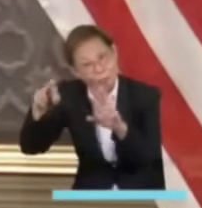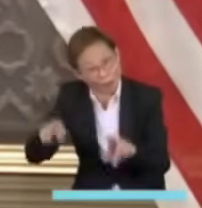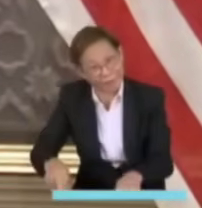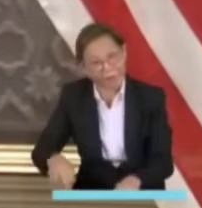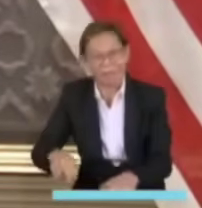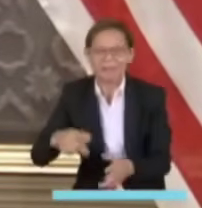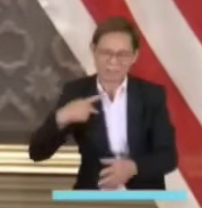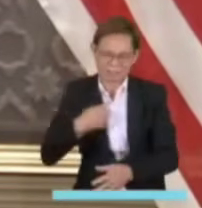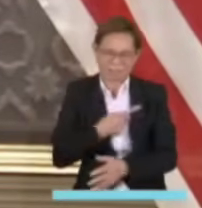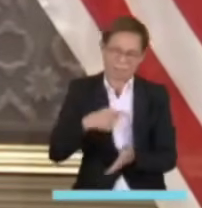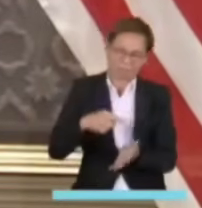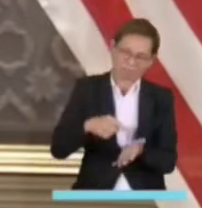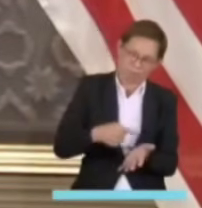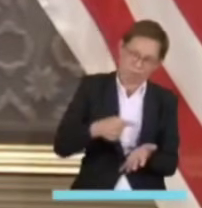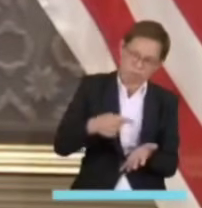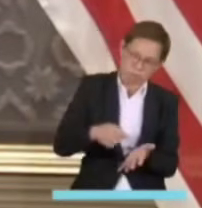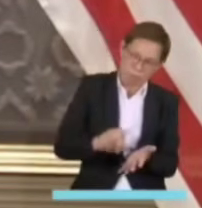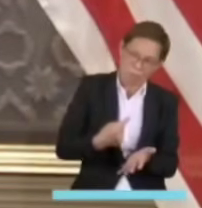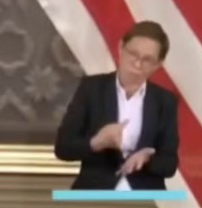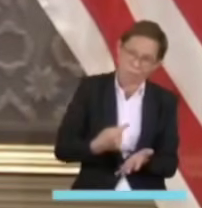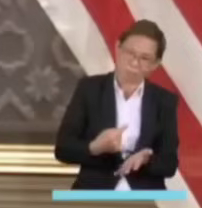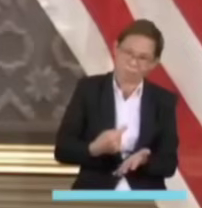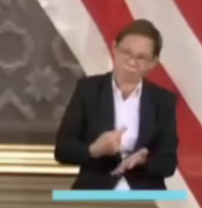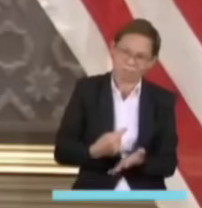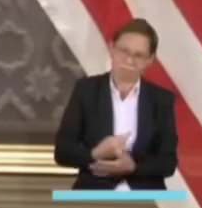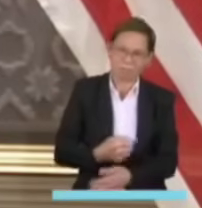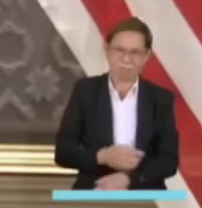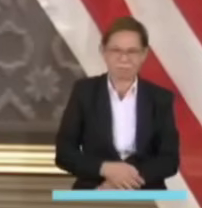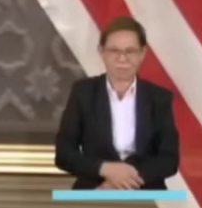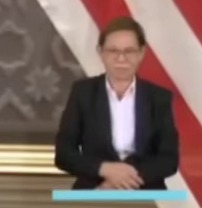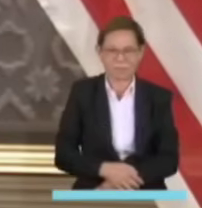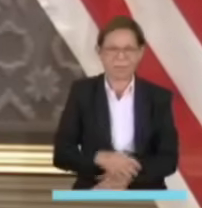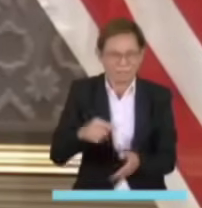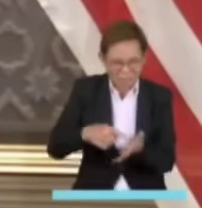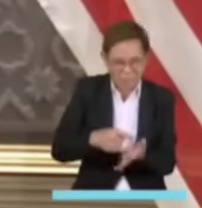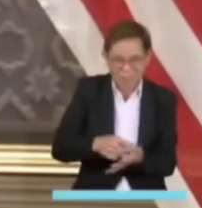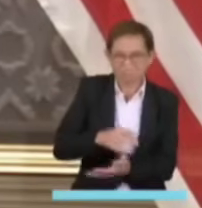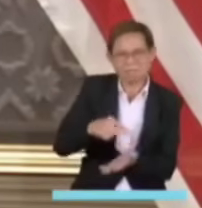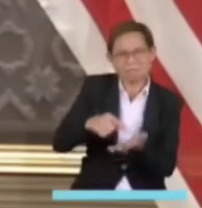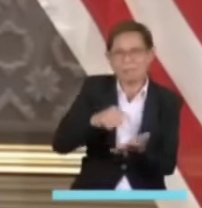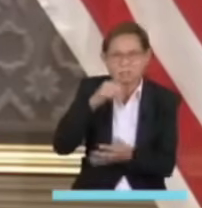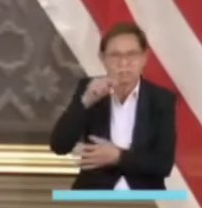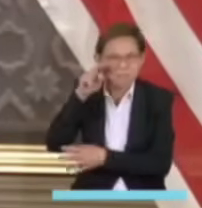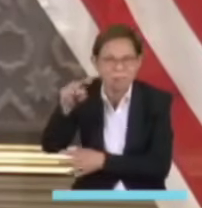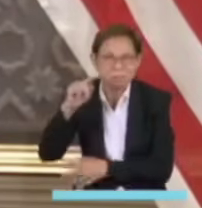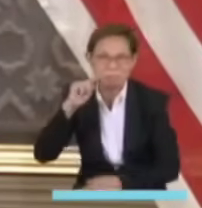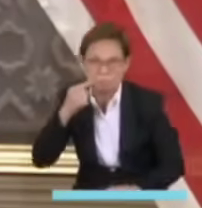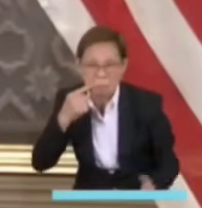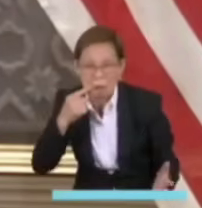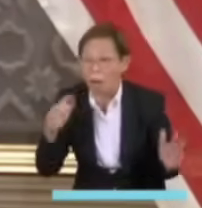Kita kadang tidak pandang serius soal ini. Bagaimana boleh kita beri